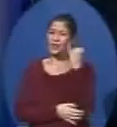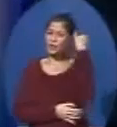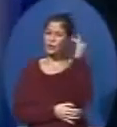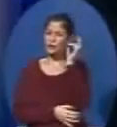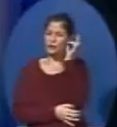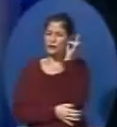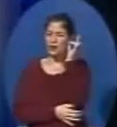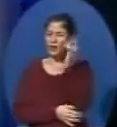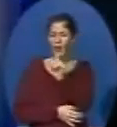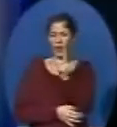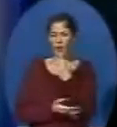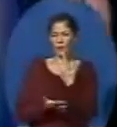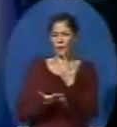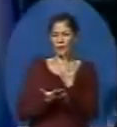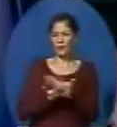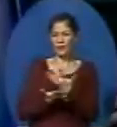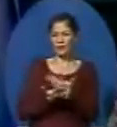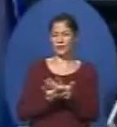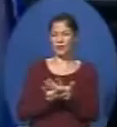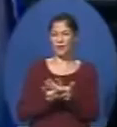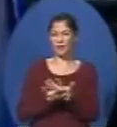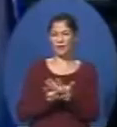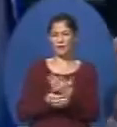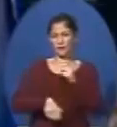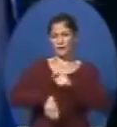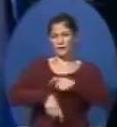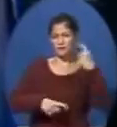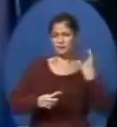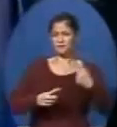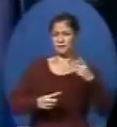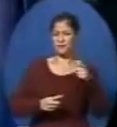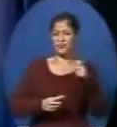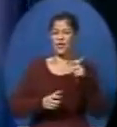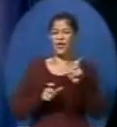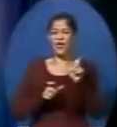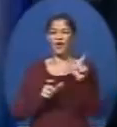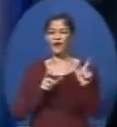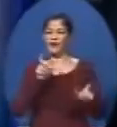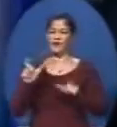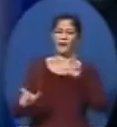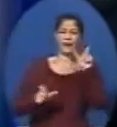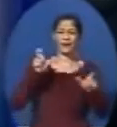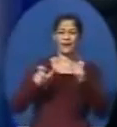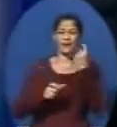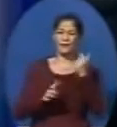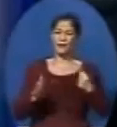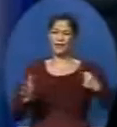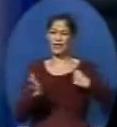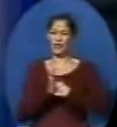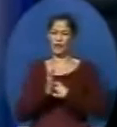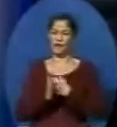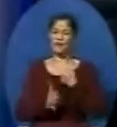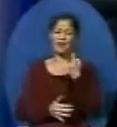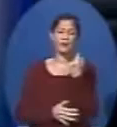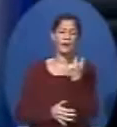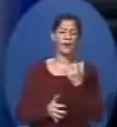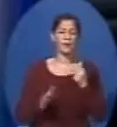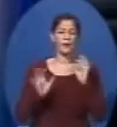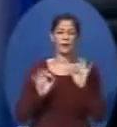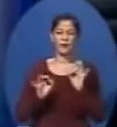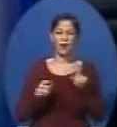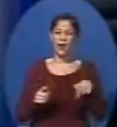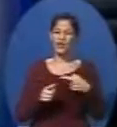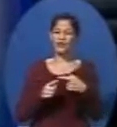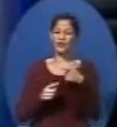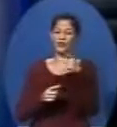הייתה מעידה ביום הראשון, אז כל הסיפור היה נראה אחרת. היא לא העידה ביום הראשון, היא הגנה על אהוד אולמרט כמעט עד הסוף. נכון. עד הרגע שבאמת החרב הייתה